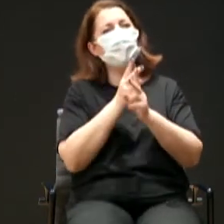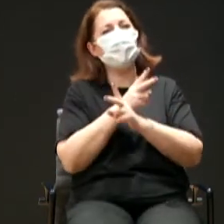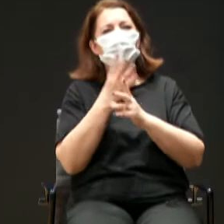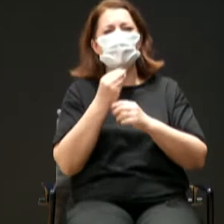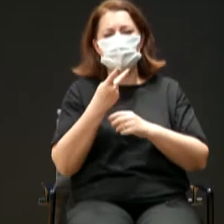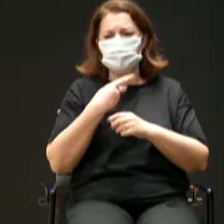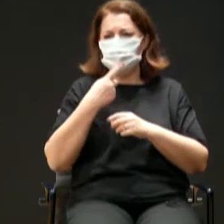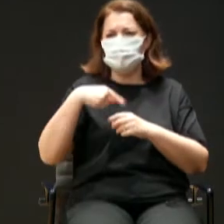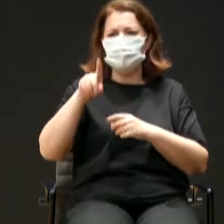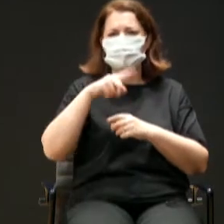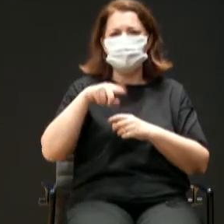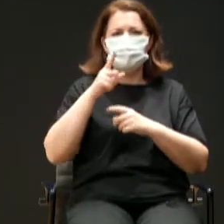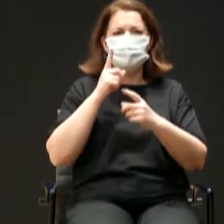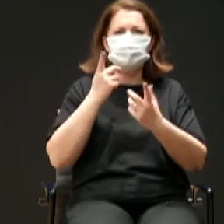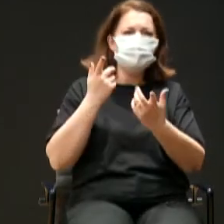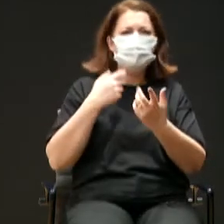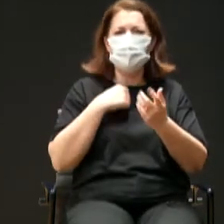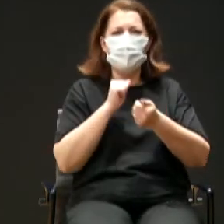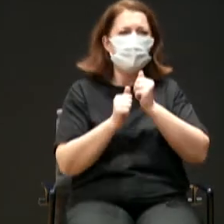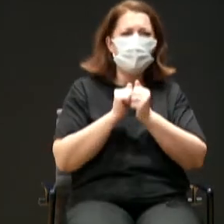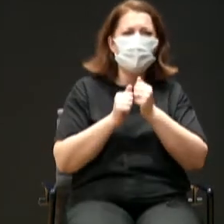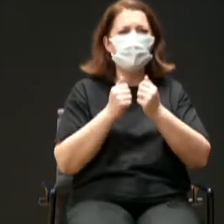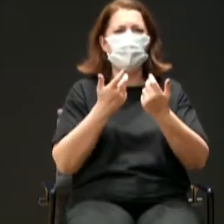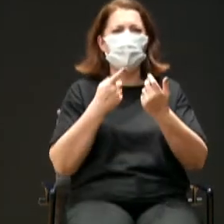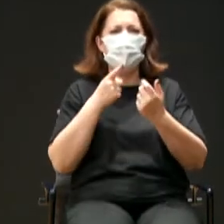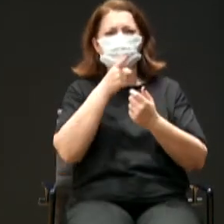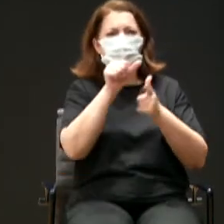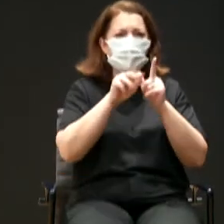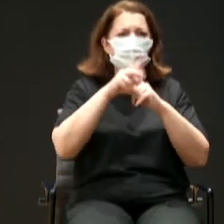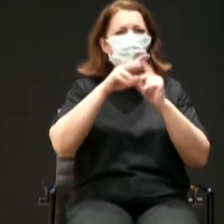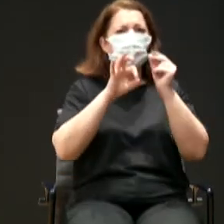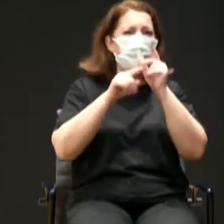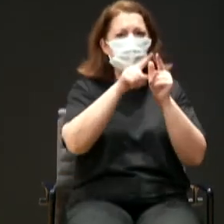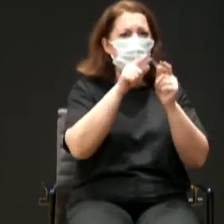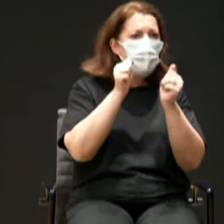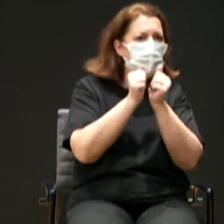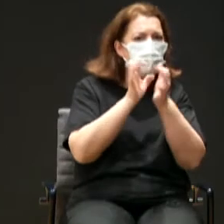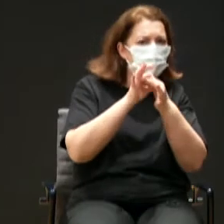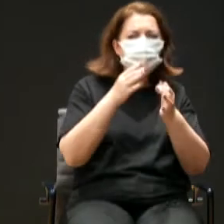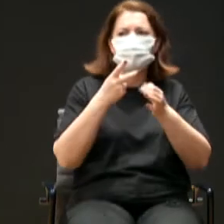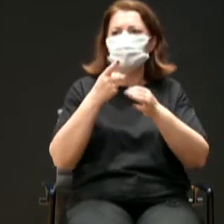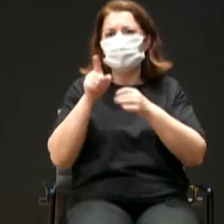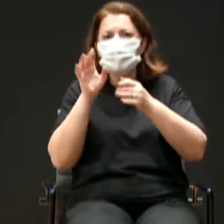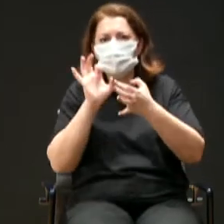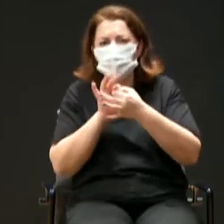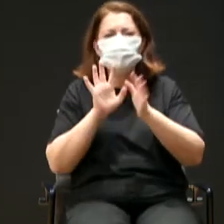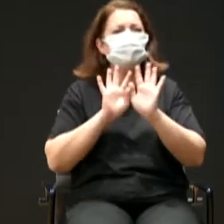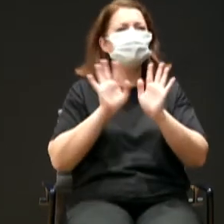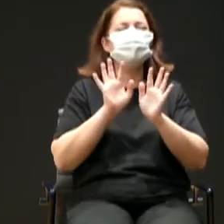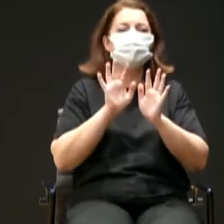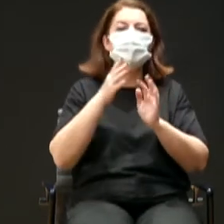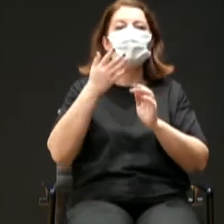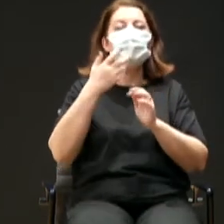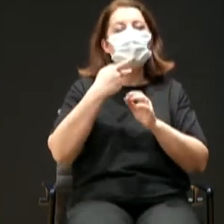birbirimizle kavga ediyoruz. Yok sen FETÖ'ye şunu yaptın, bunu yaptın. Ya şimdi ben Mülayim Bey'e de bunu daha evvelden